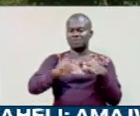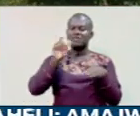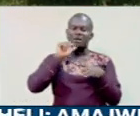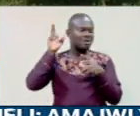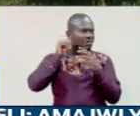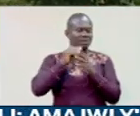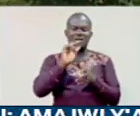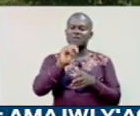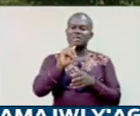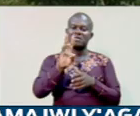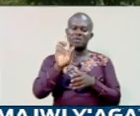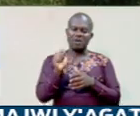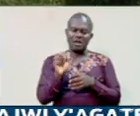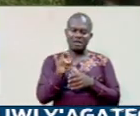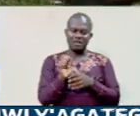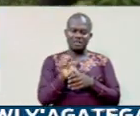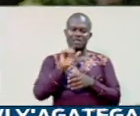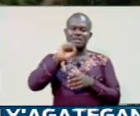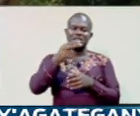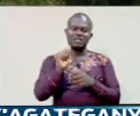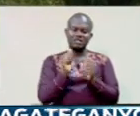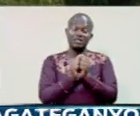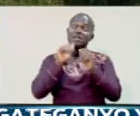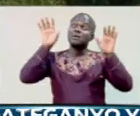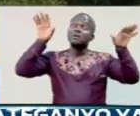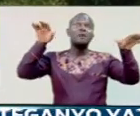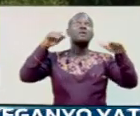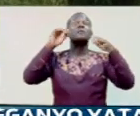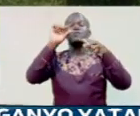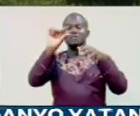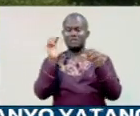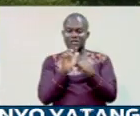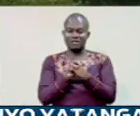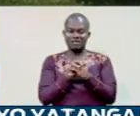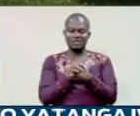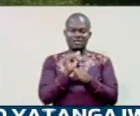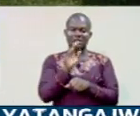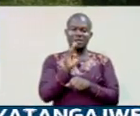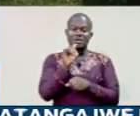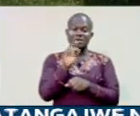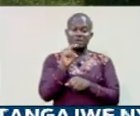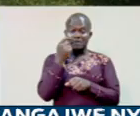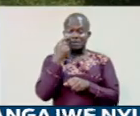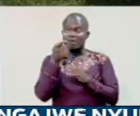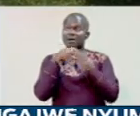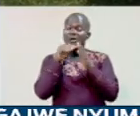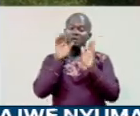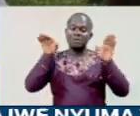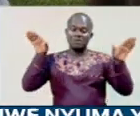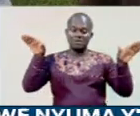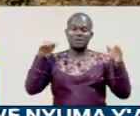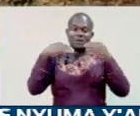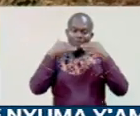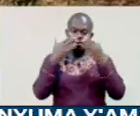arivuga. Isha ntayo. Ibisiga nabyo hasigaye bikeye. Nta byiyoni bikibaho ntibona. Ntasakaba